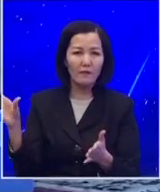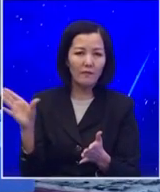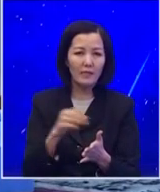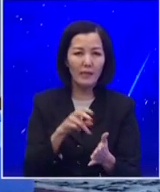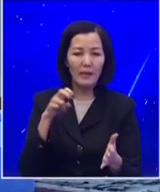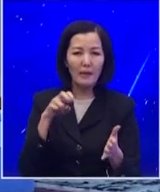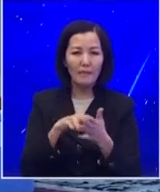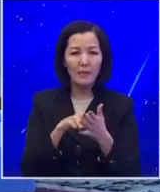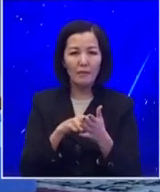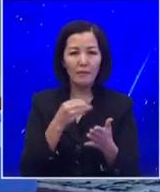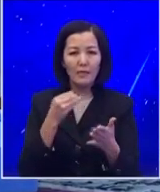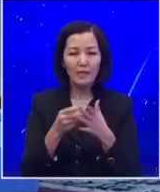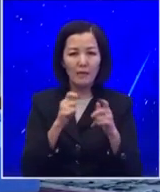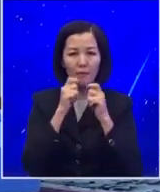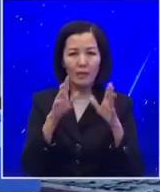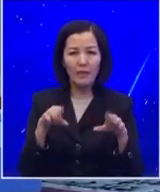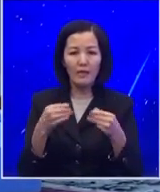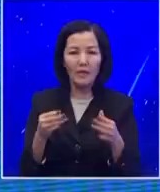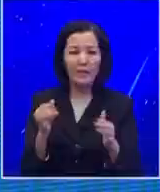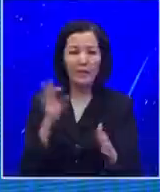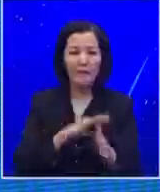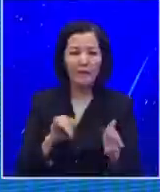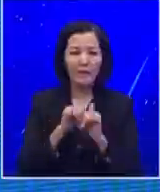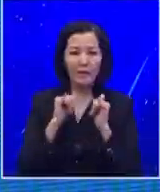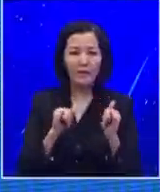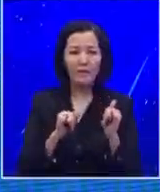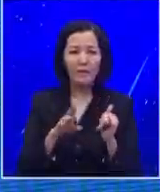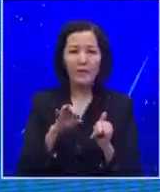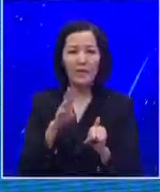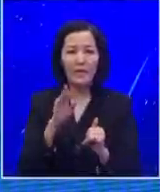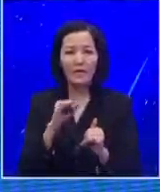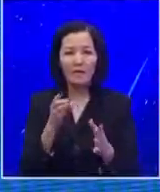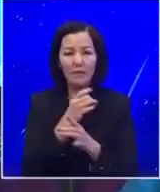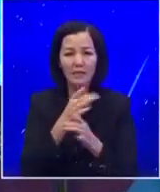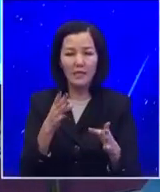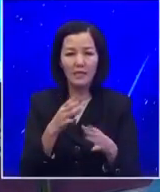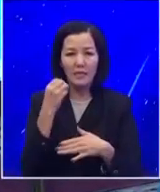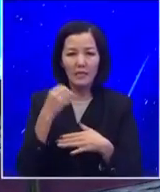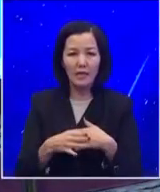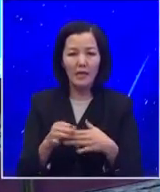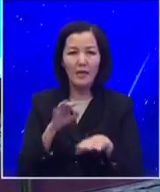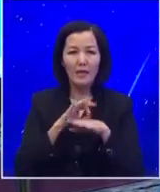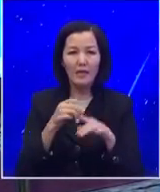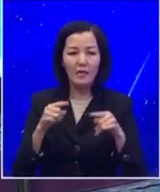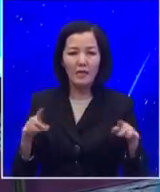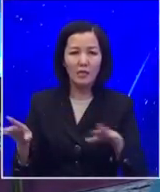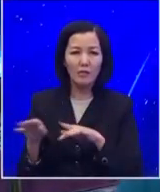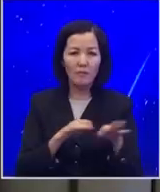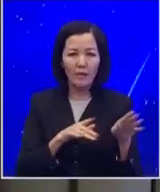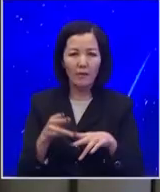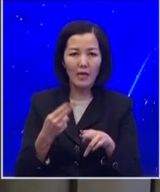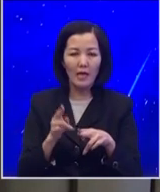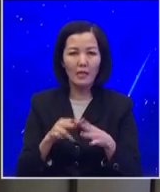отмечены благодарственными письмами и ценными подарками за вклад в развитие татарского центра и проведение различных